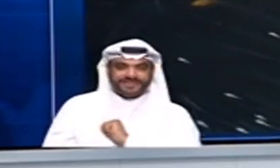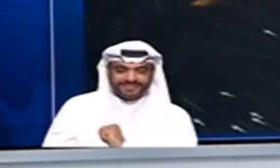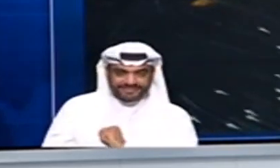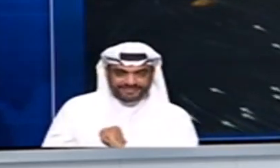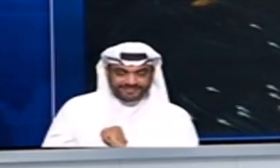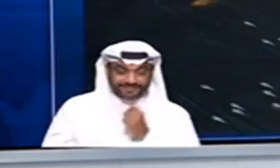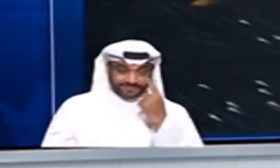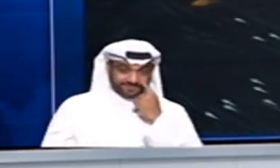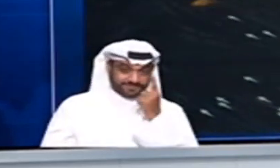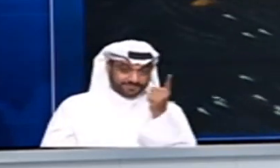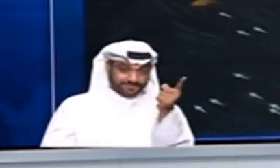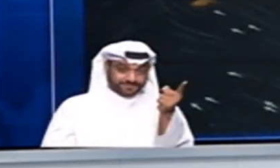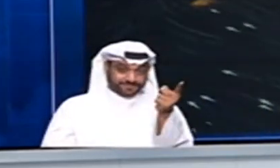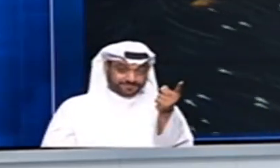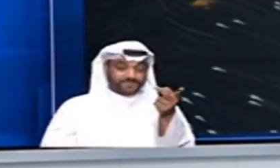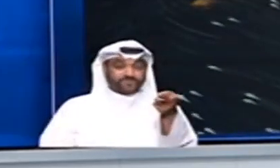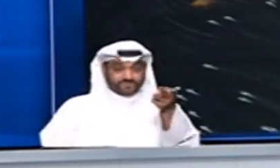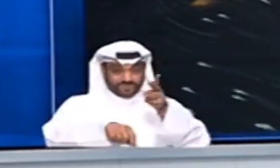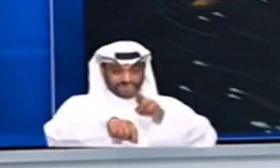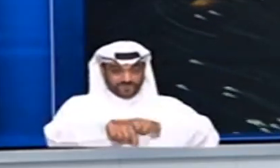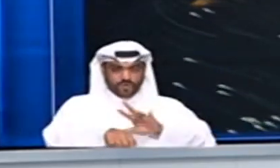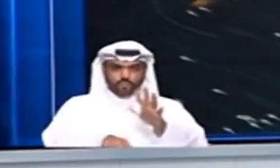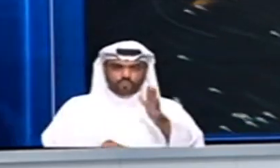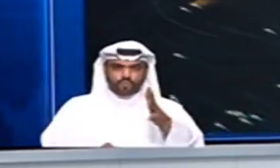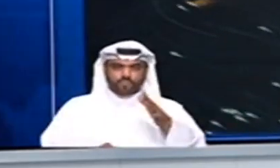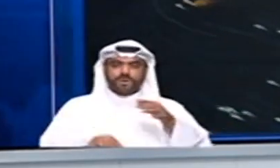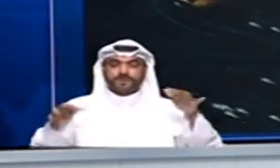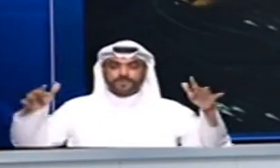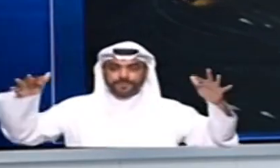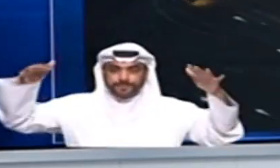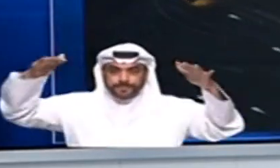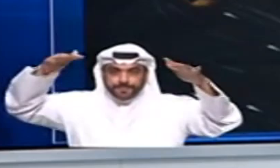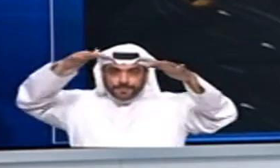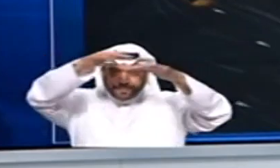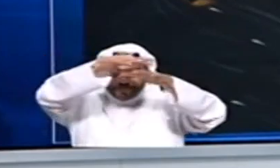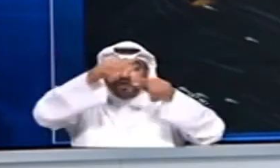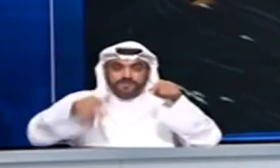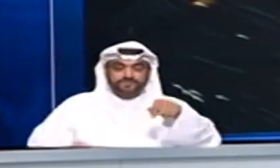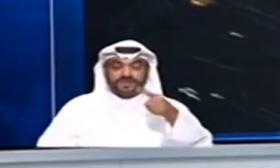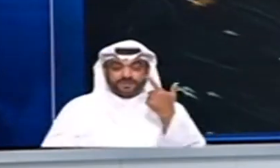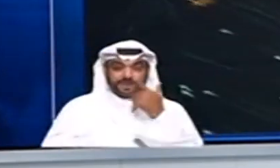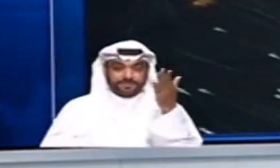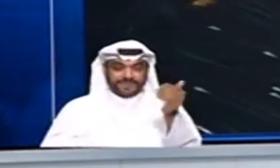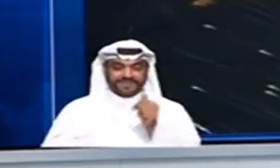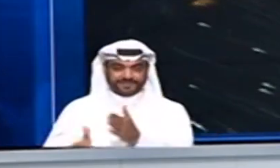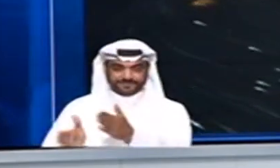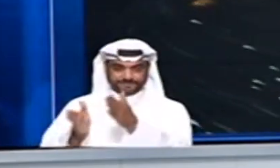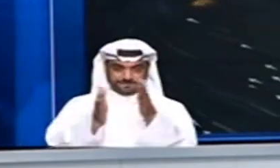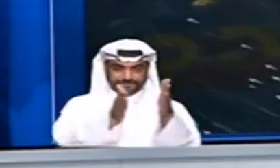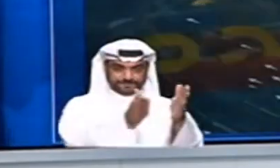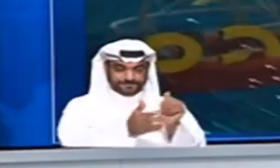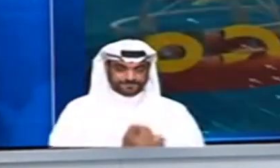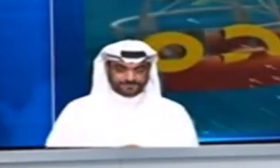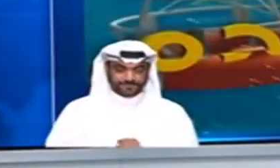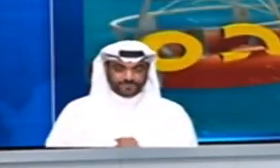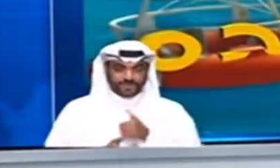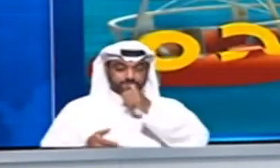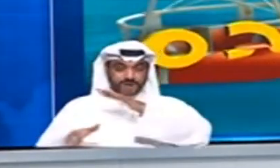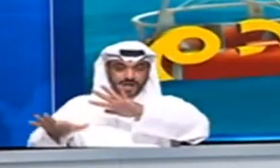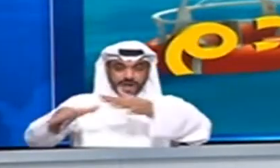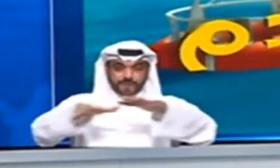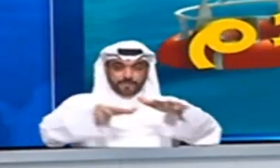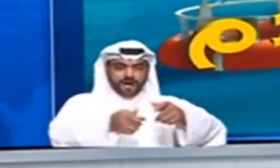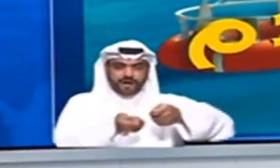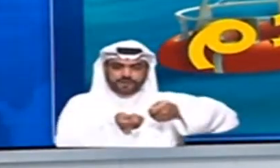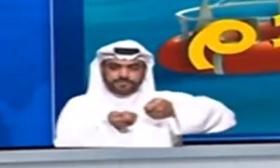33 إلى 34 درجة مئوية في أغلب المناطق، وفي فرص لعبور بعض السحب العالية على بعض المناطق. البحر من فترات